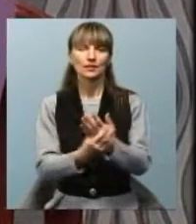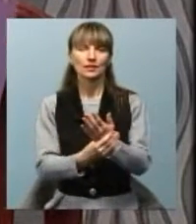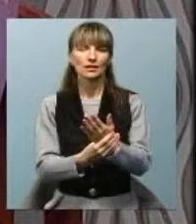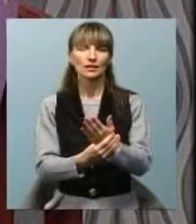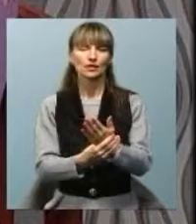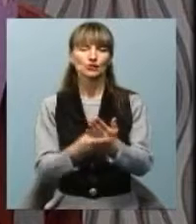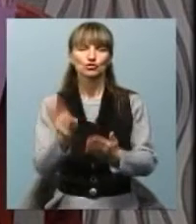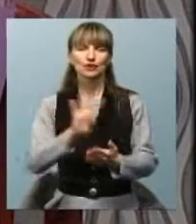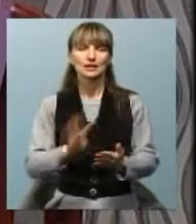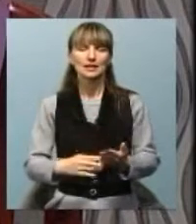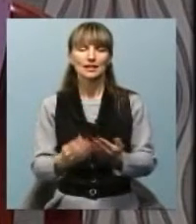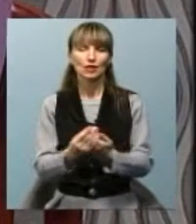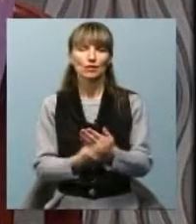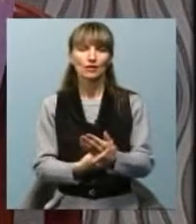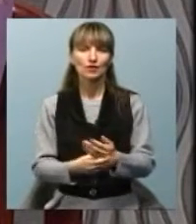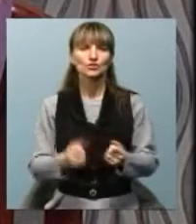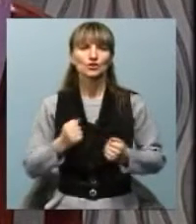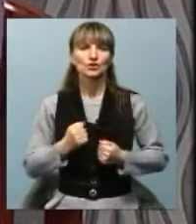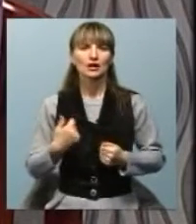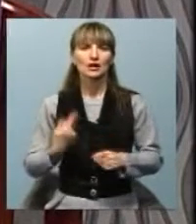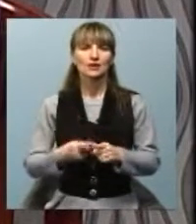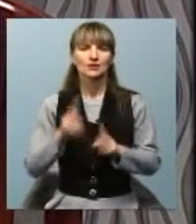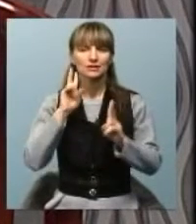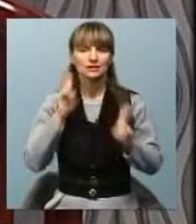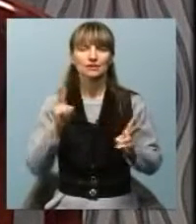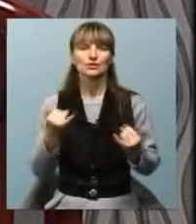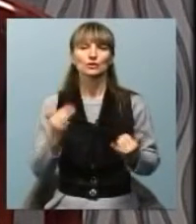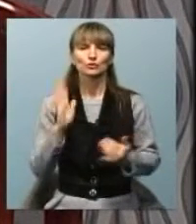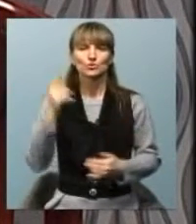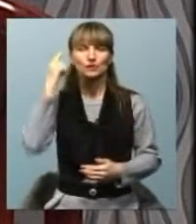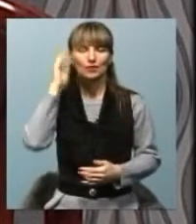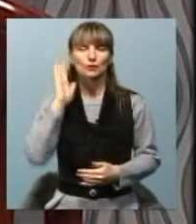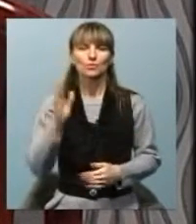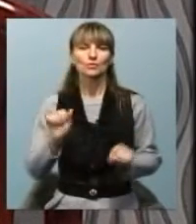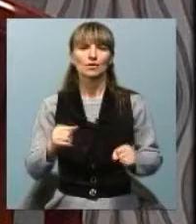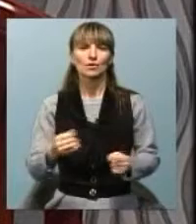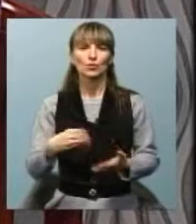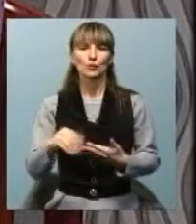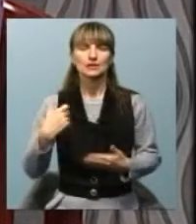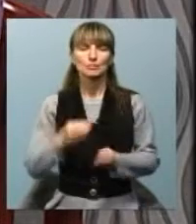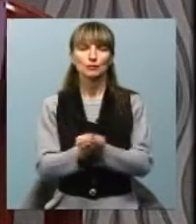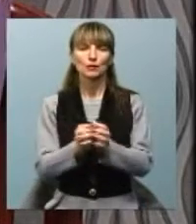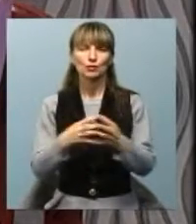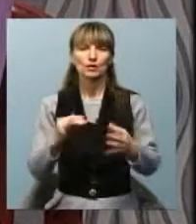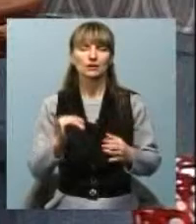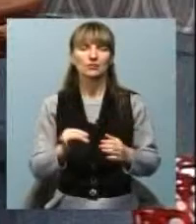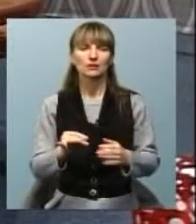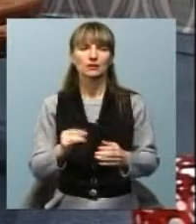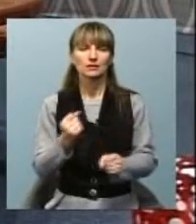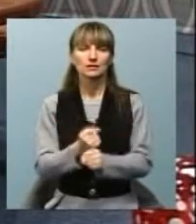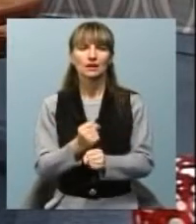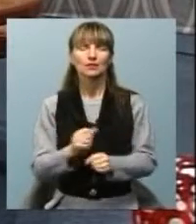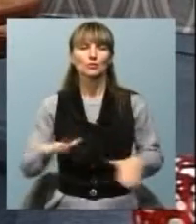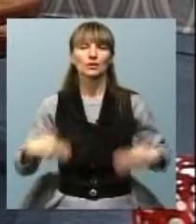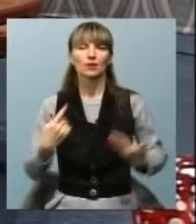звичайні шерстяні рукавички. Але, на жаль, я цього не знала. Але тепер буду знати, буде нагода придбати собі мильні бульбашки і позапускати. До речі, пропоную